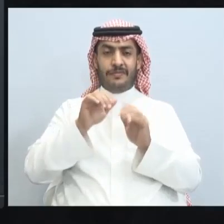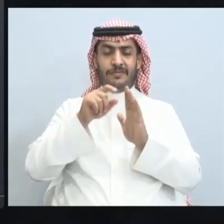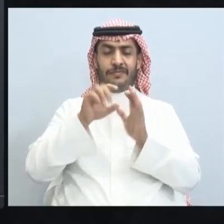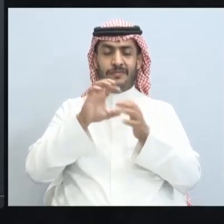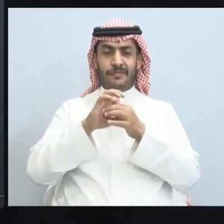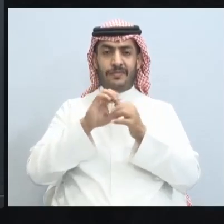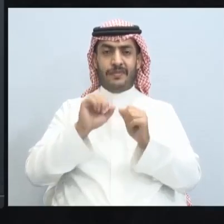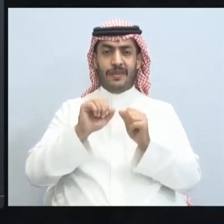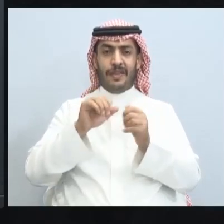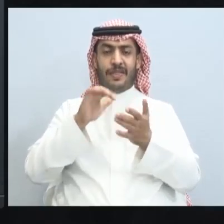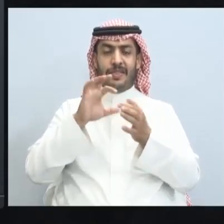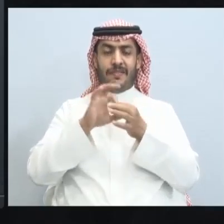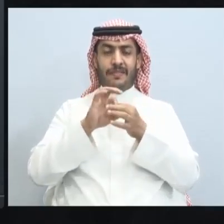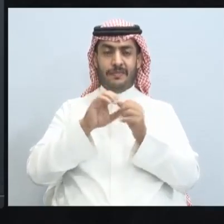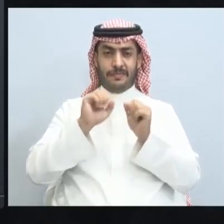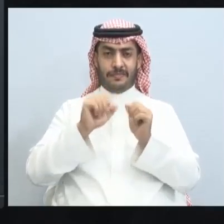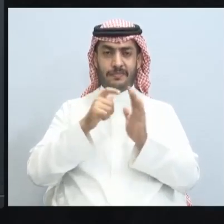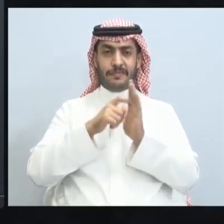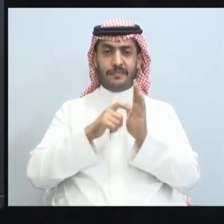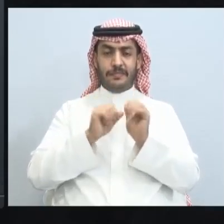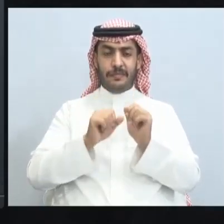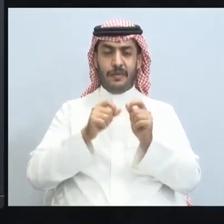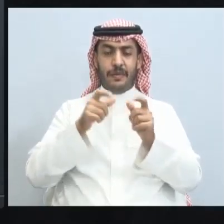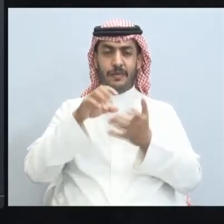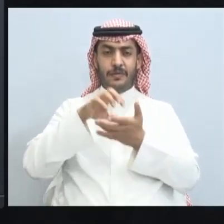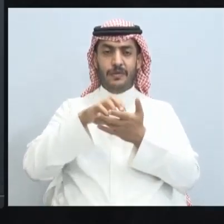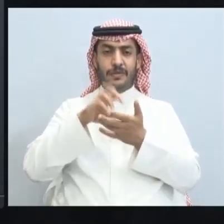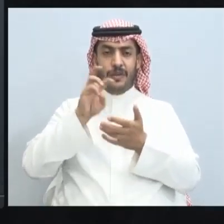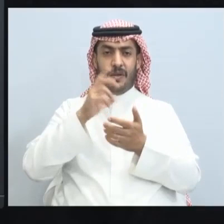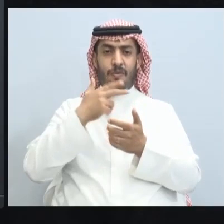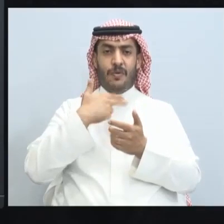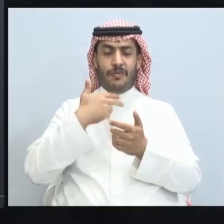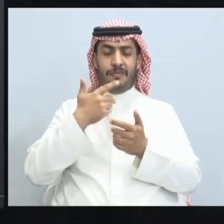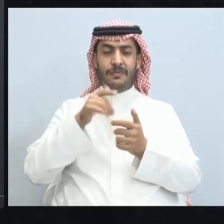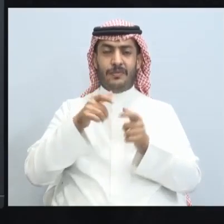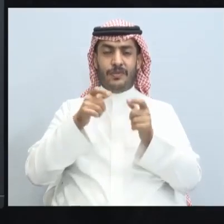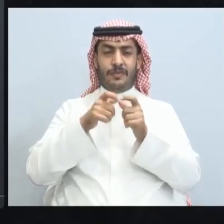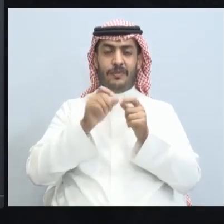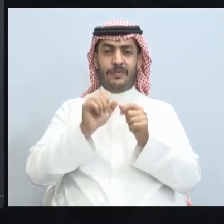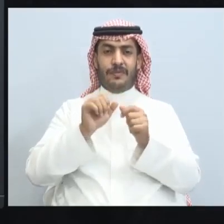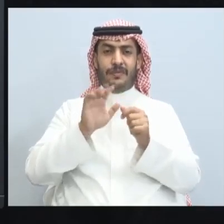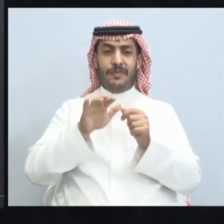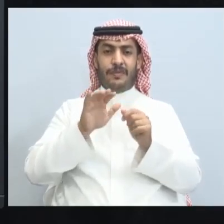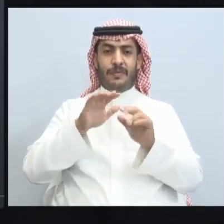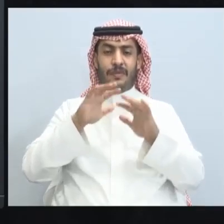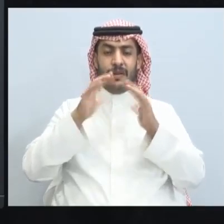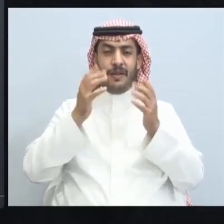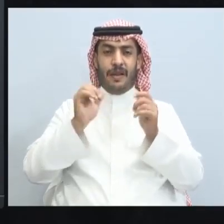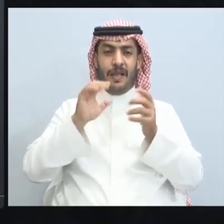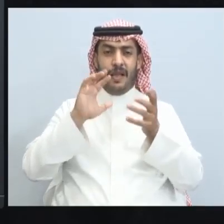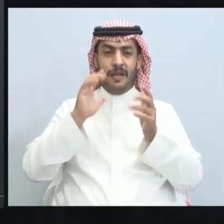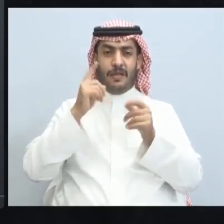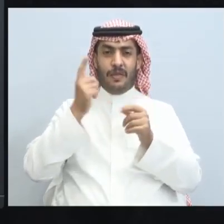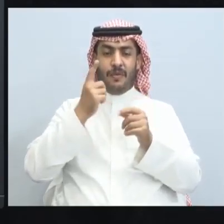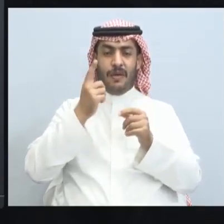على اتفاقيه او بناء على نظام المنظمه او الشركه ذكرنا هنالك اجتماعات قد تكون على مستوى الاقليم